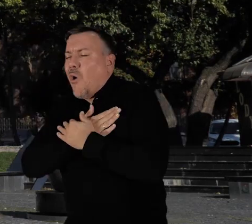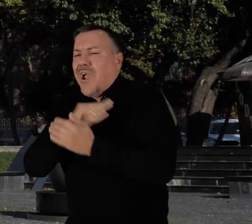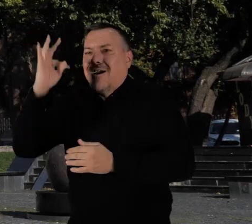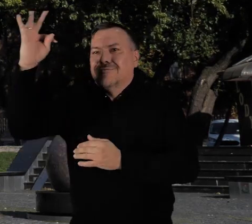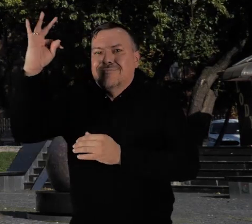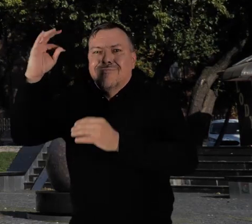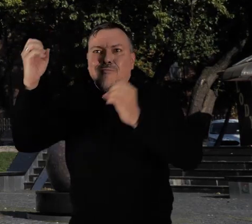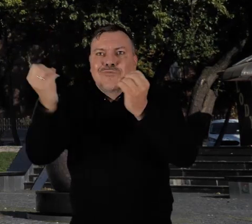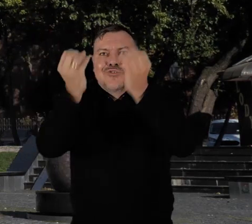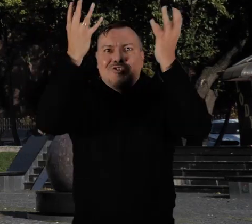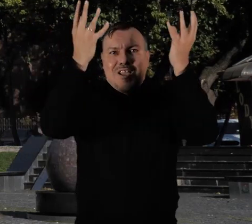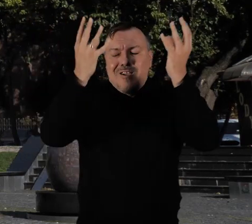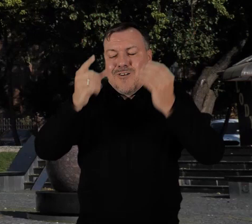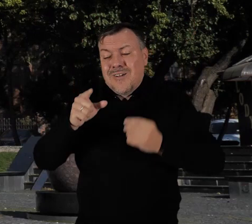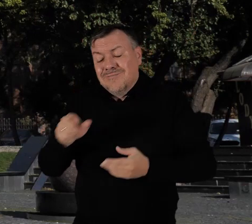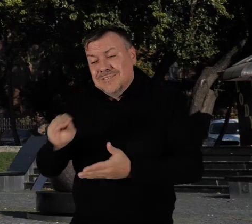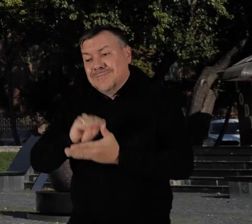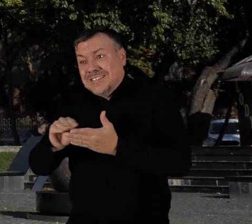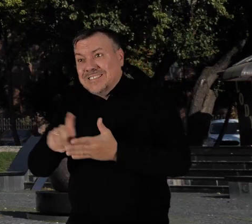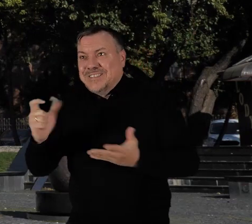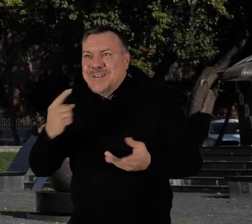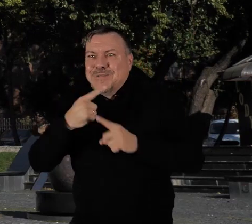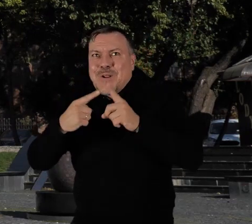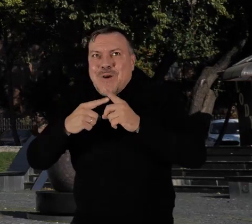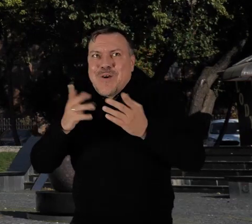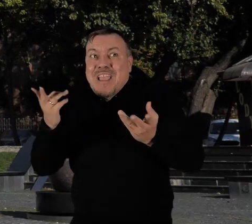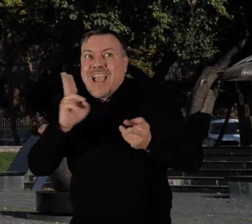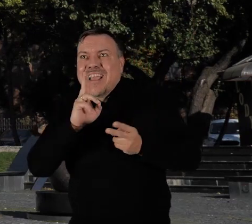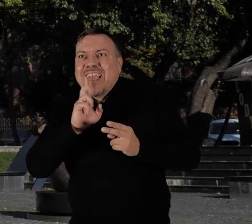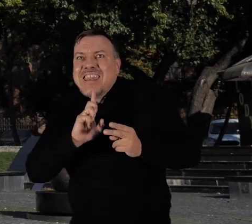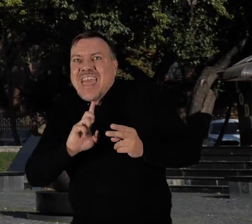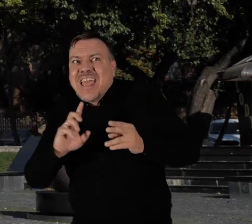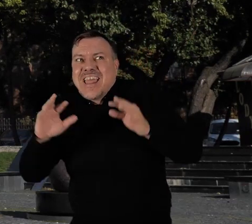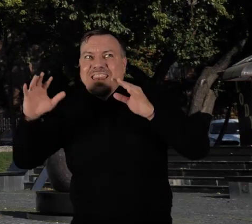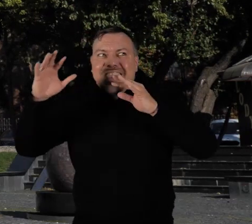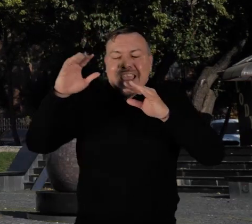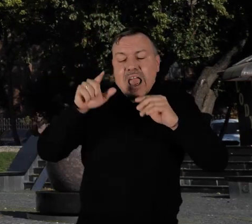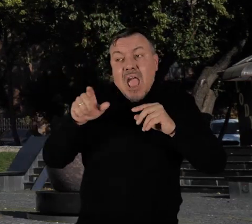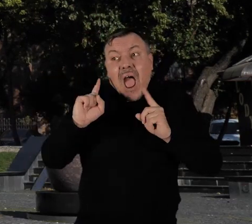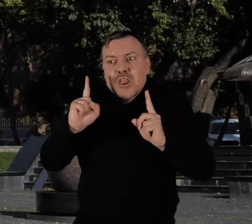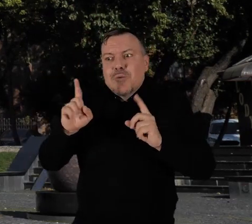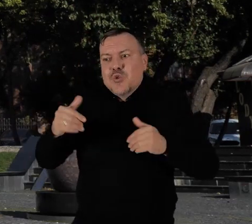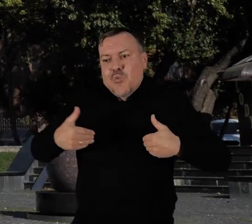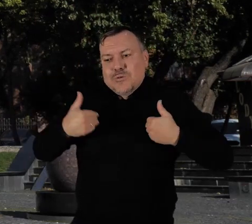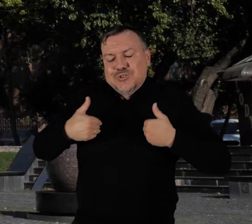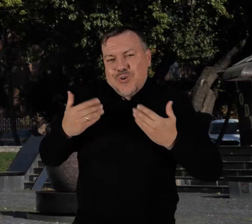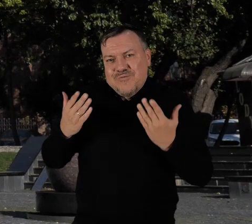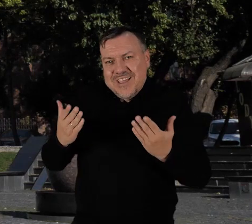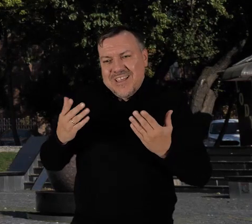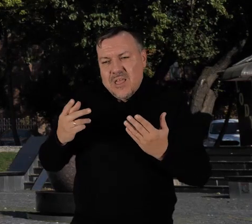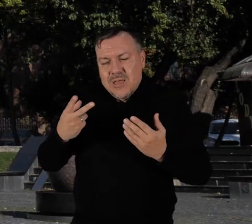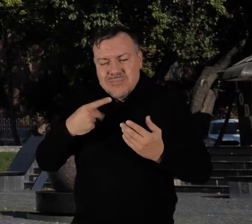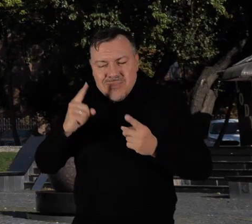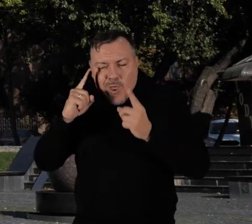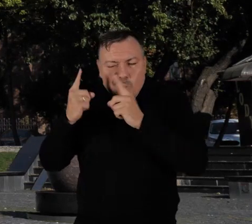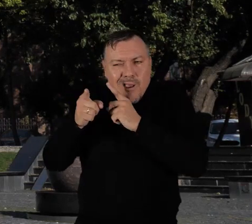dzieło. W tym, co napisałem, jest niewątpliwie sporo mistyki. To dobrze, byleby to była zdrowa mistyka.